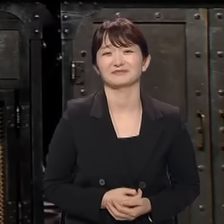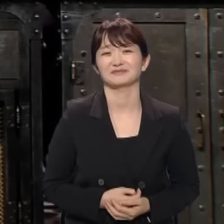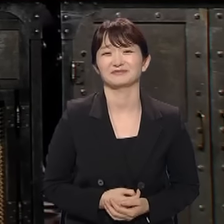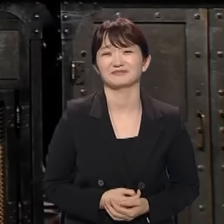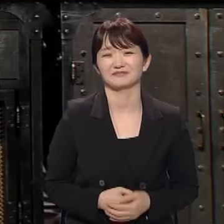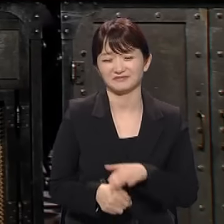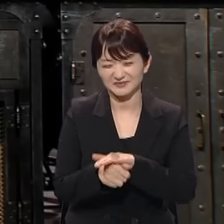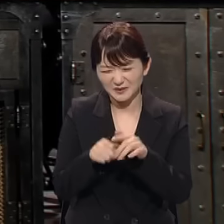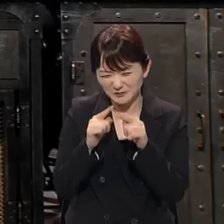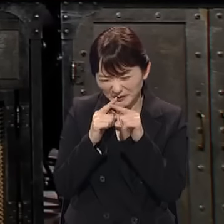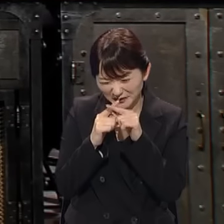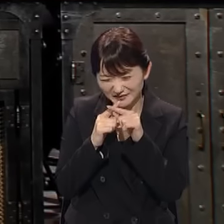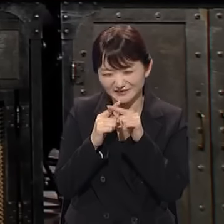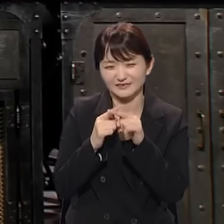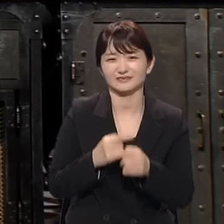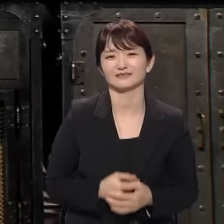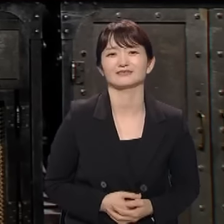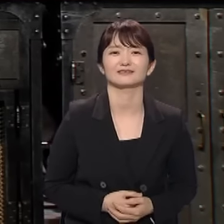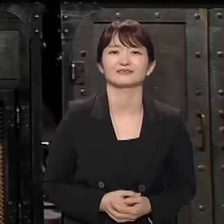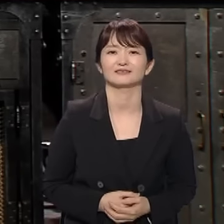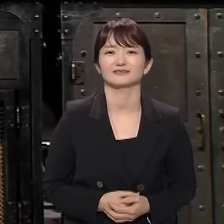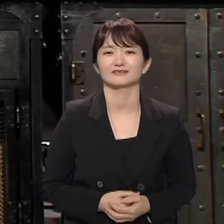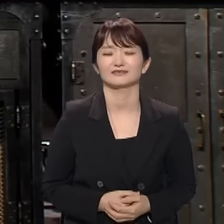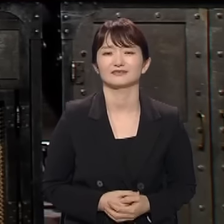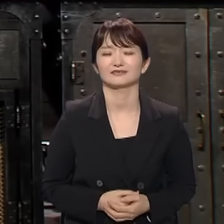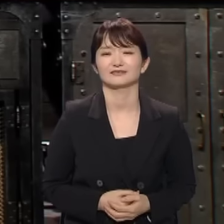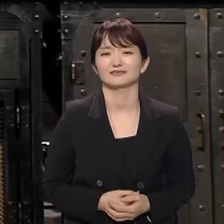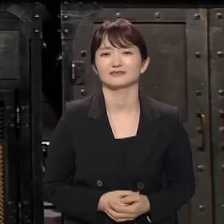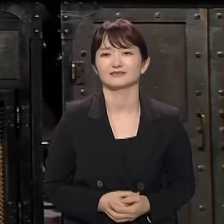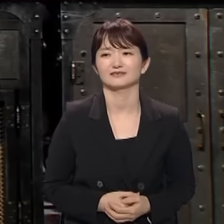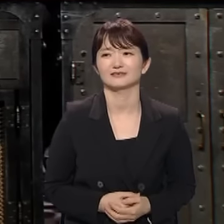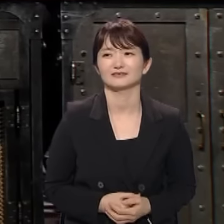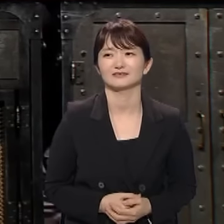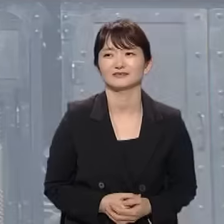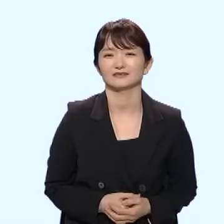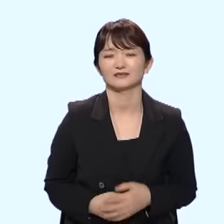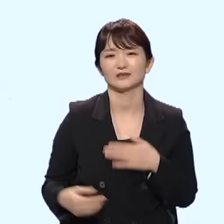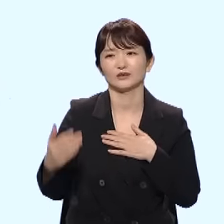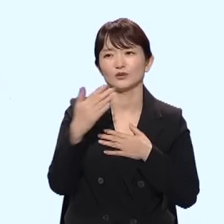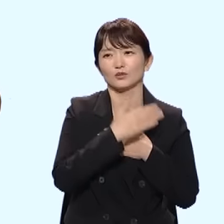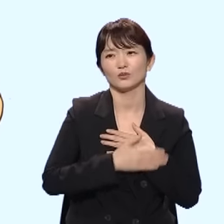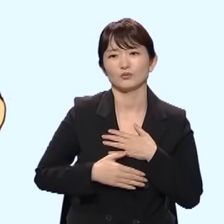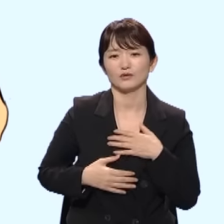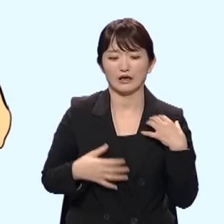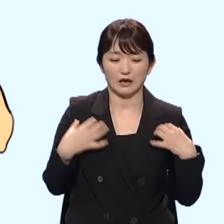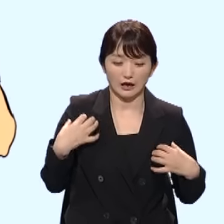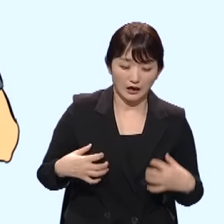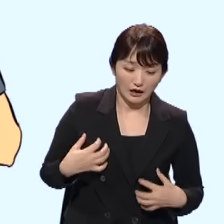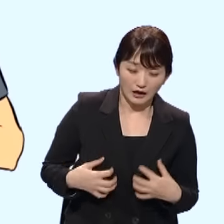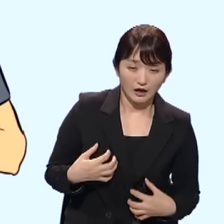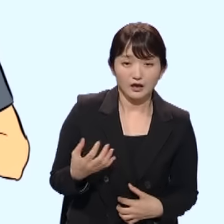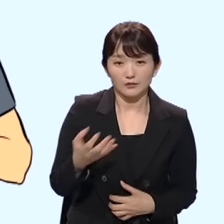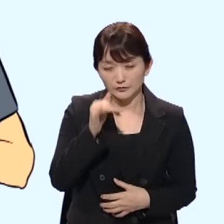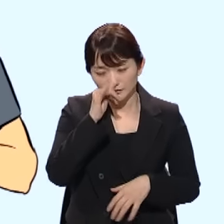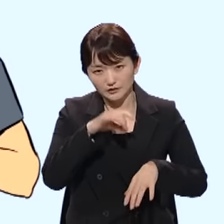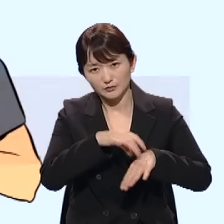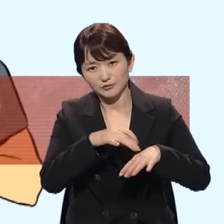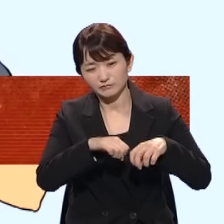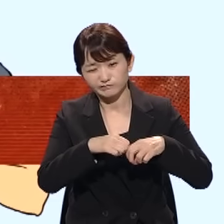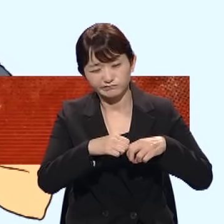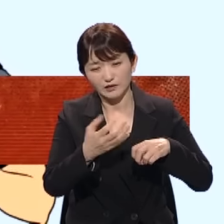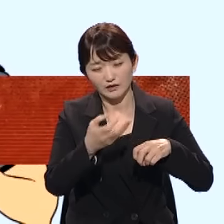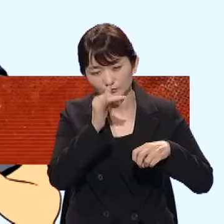소심하시네요. 어? 자, 박 교수님. 아, 네. 아, 뭐 온몸이 진짜 쓰시고 아플 수는 있어요. 관절염이 있을 수도 있고